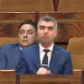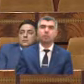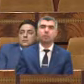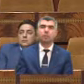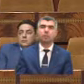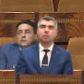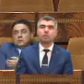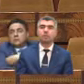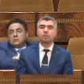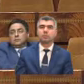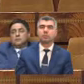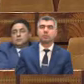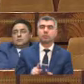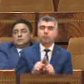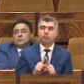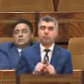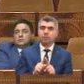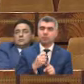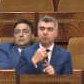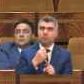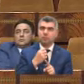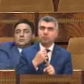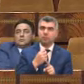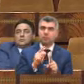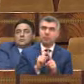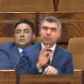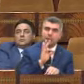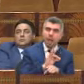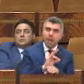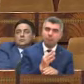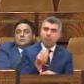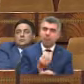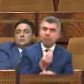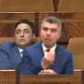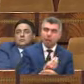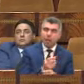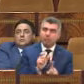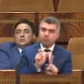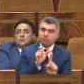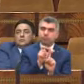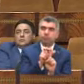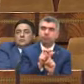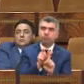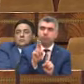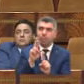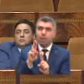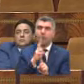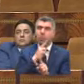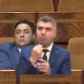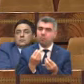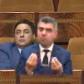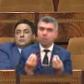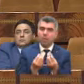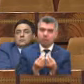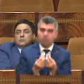تدير يعني واحد الاهتمام كبير للتعليم الاولي ورعاه سيدنا والحكومه، فكذلك حنا